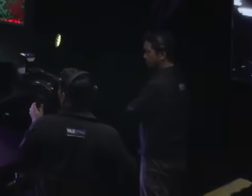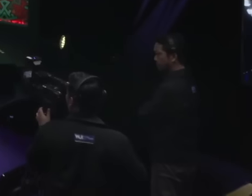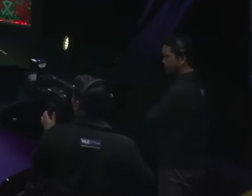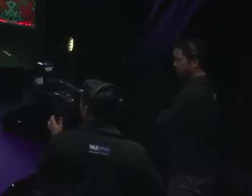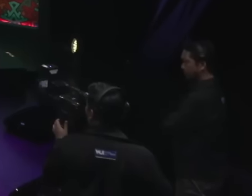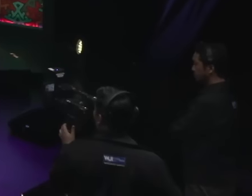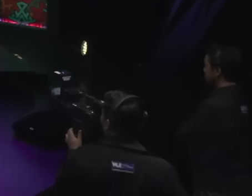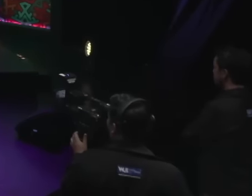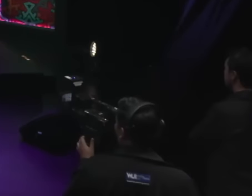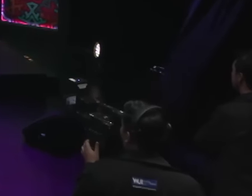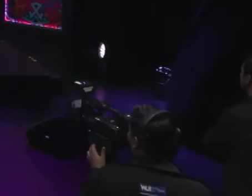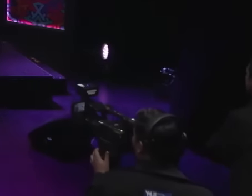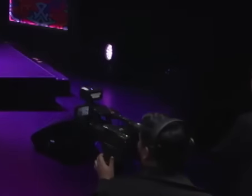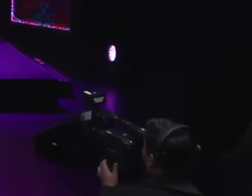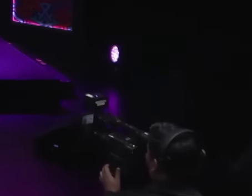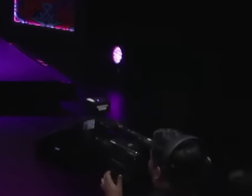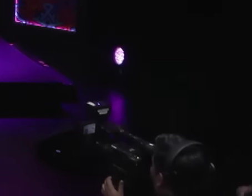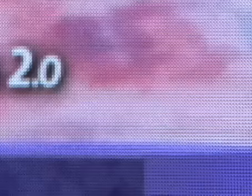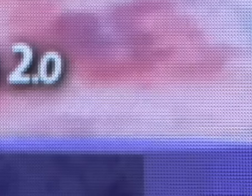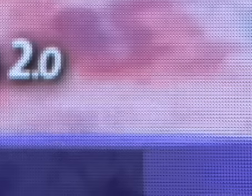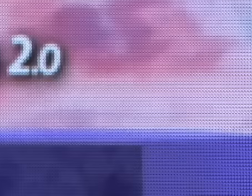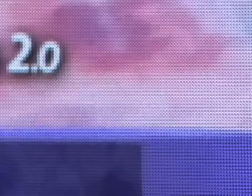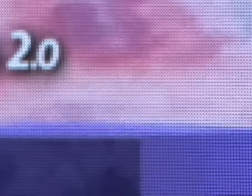Quran waj'alhu lana